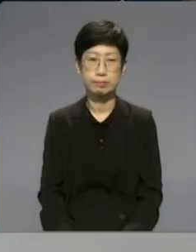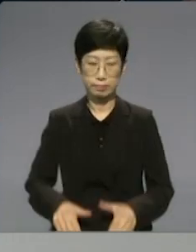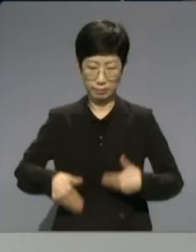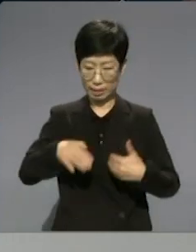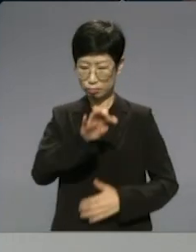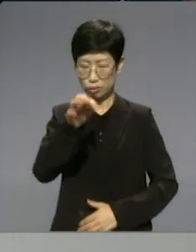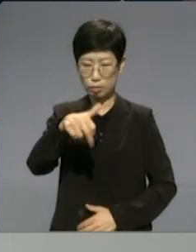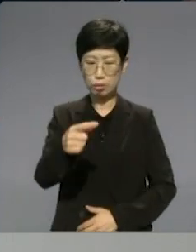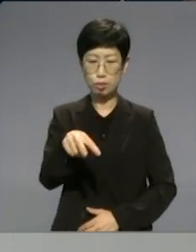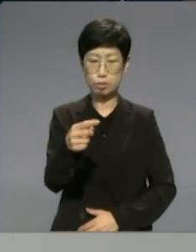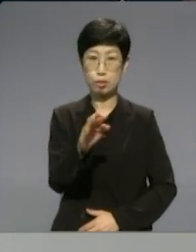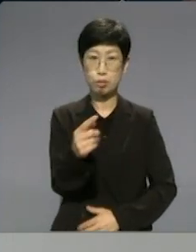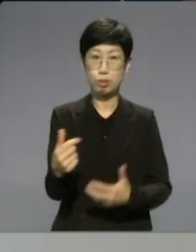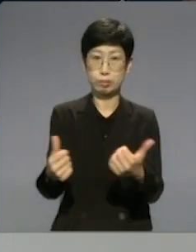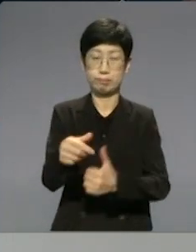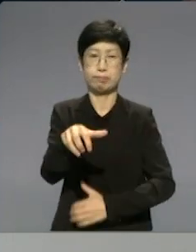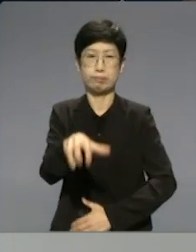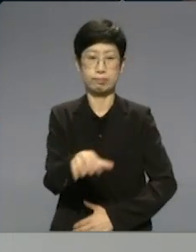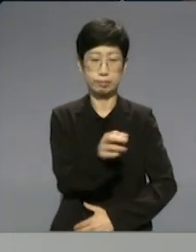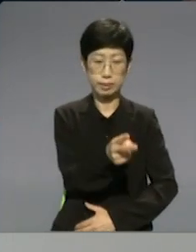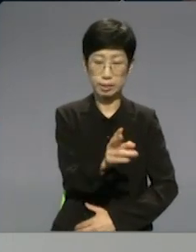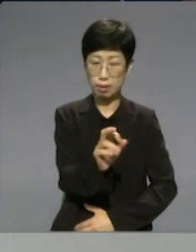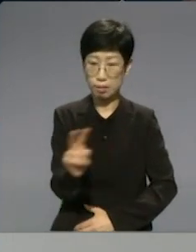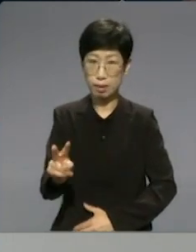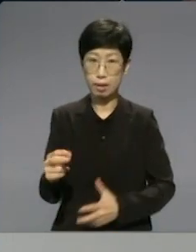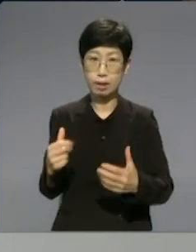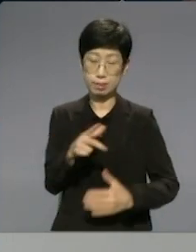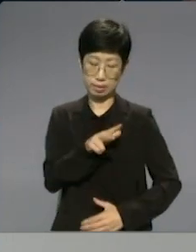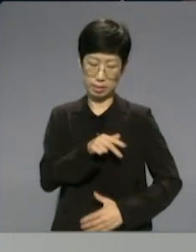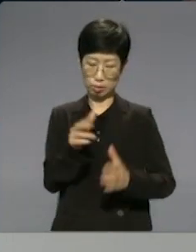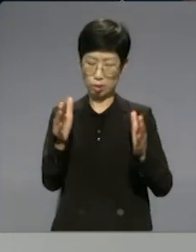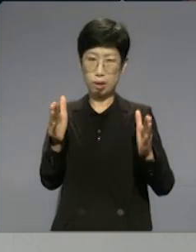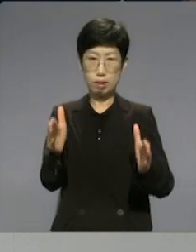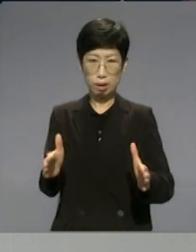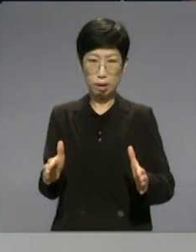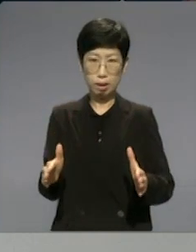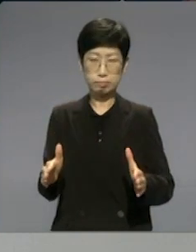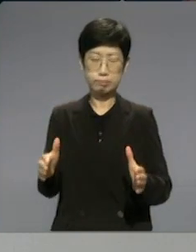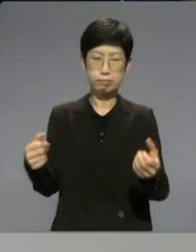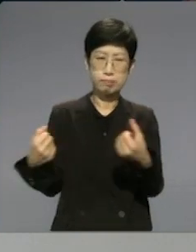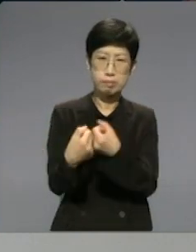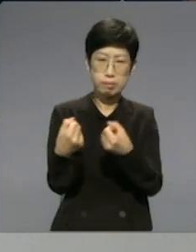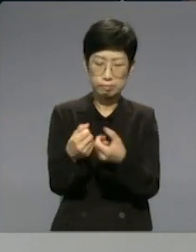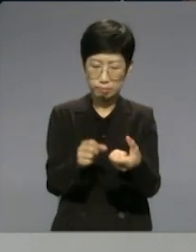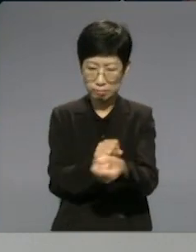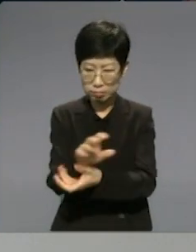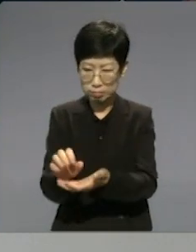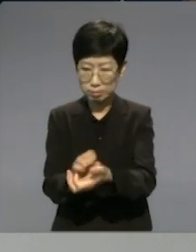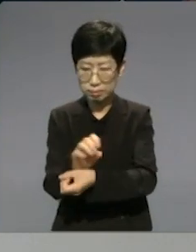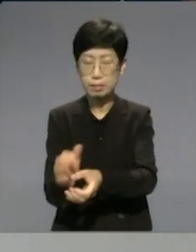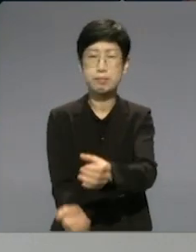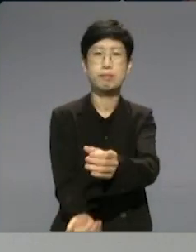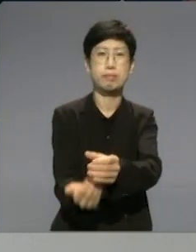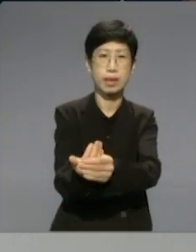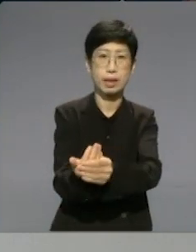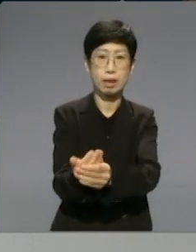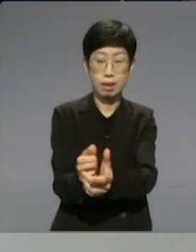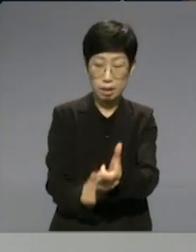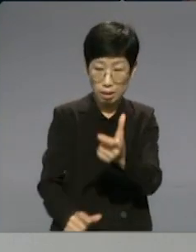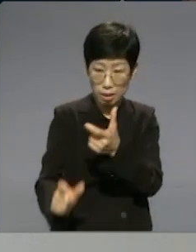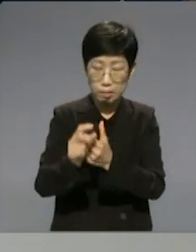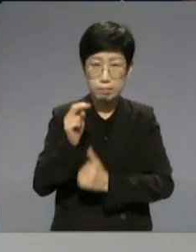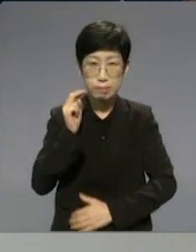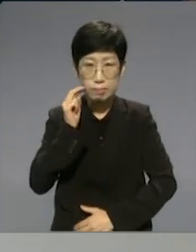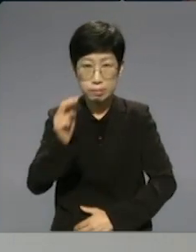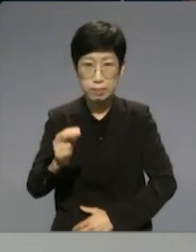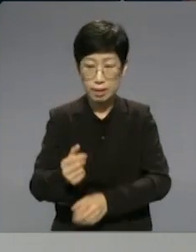남유럽 코소보 의회에서 여야 의원 간에 눈뜨고 보기 힘든 난투극이 벌어졌습니다. 심지어 우산을 휘두른